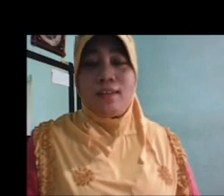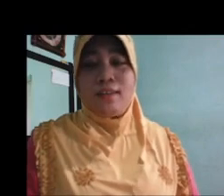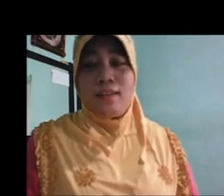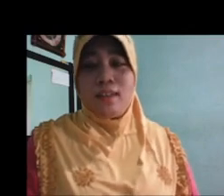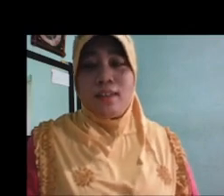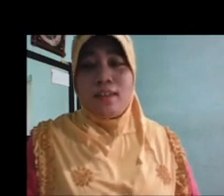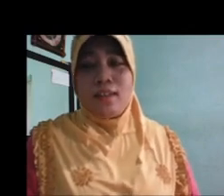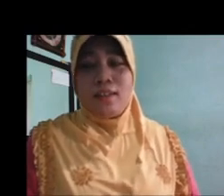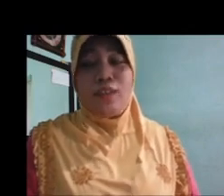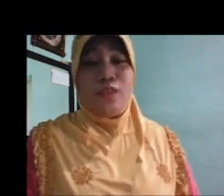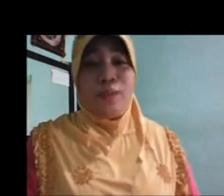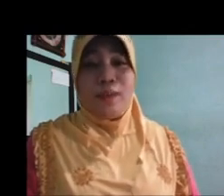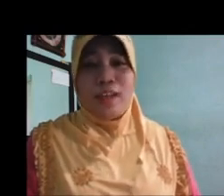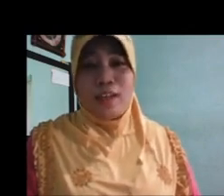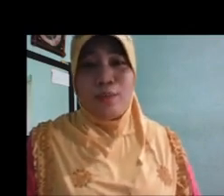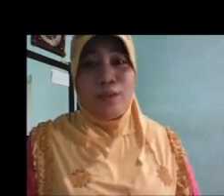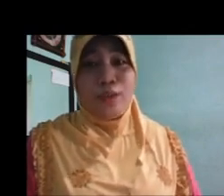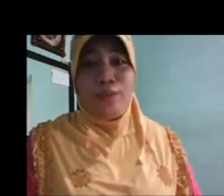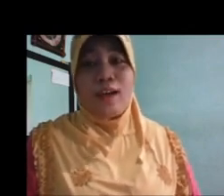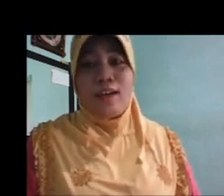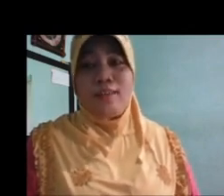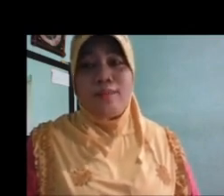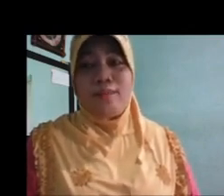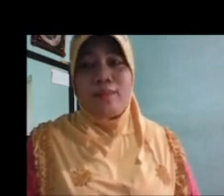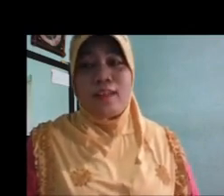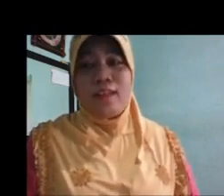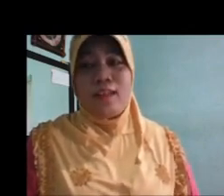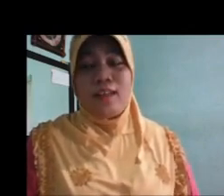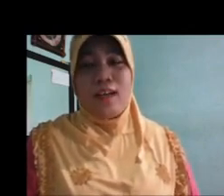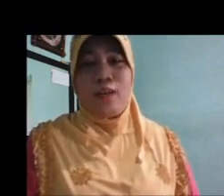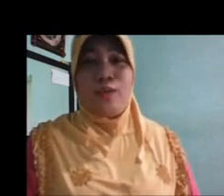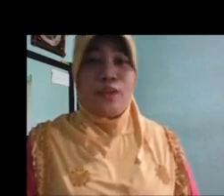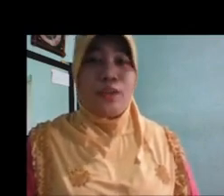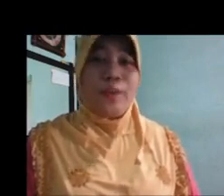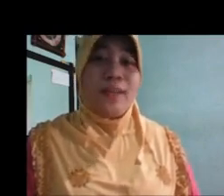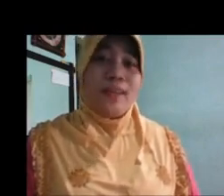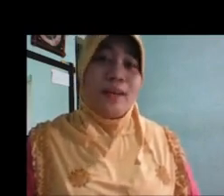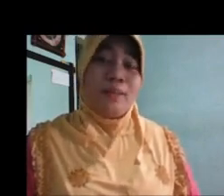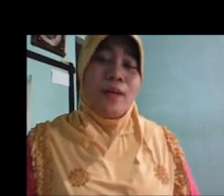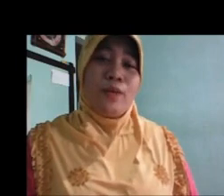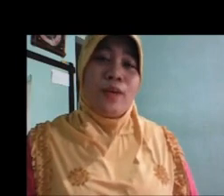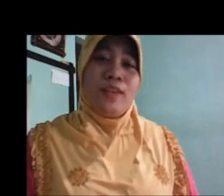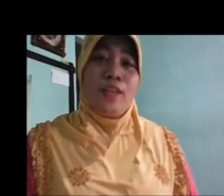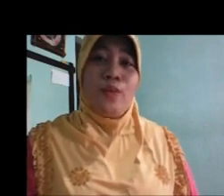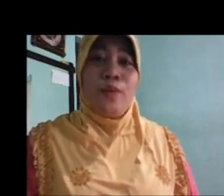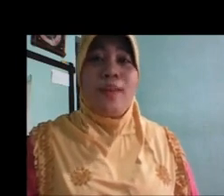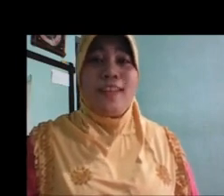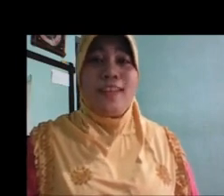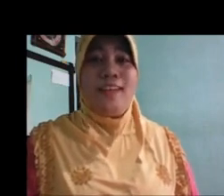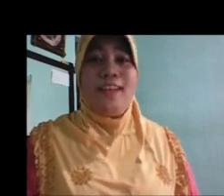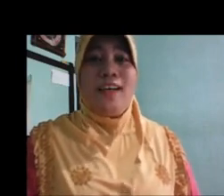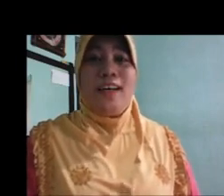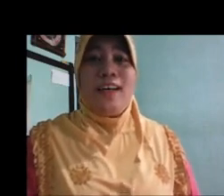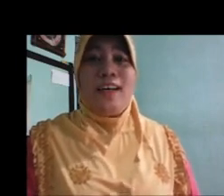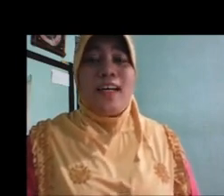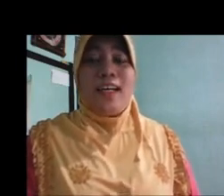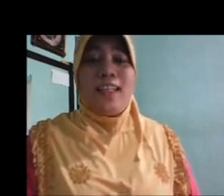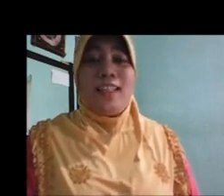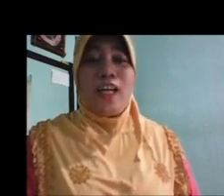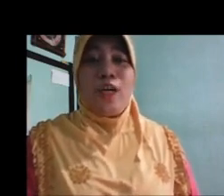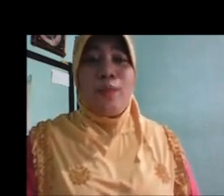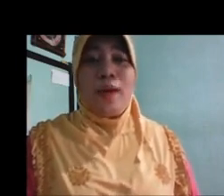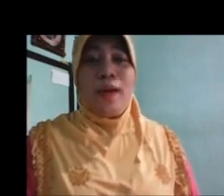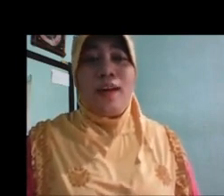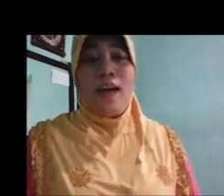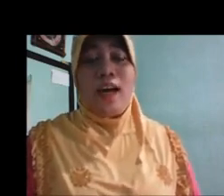anak-anak. Tentunya bagi ayah bunda juga kan? Nah, untuk itu pada saat melakukan jadwal belajar,